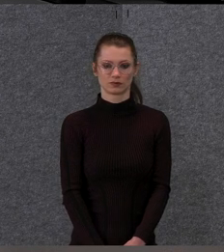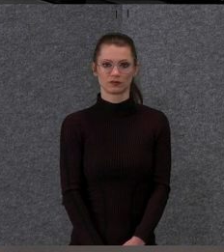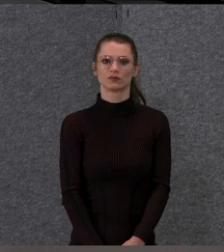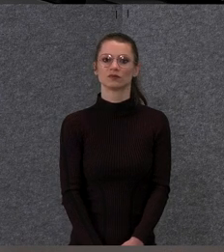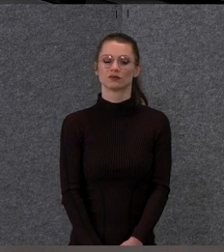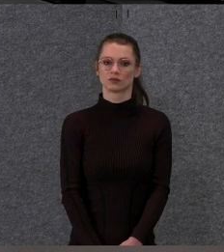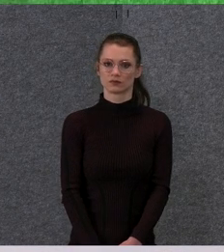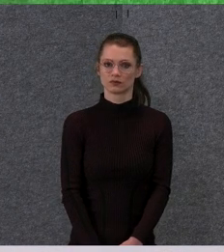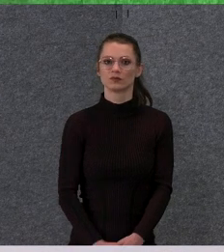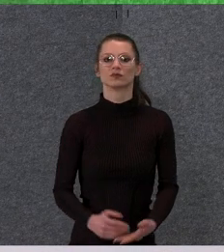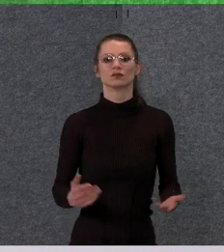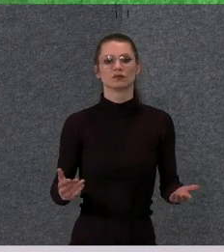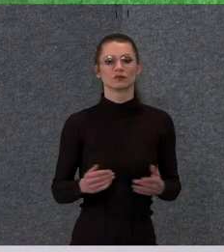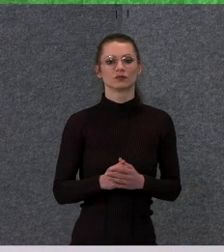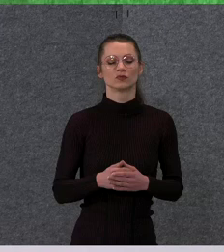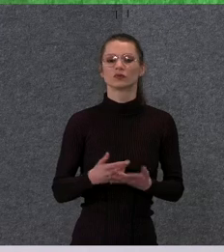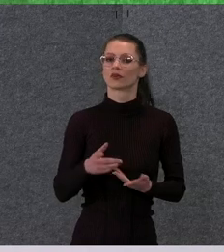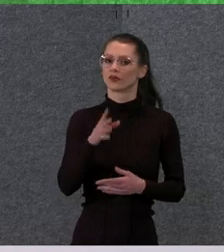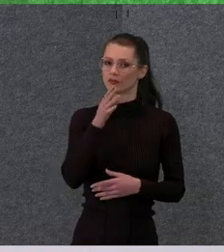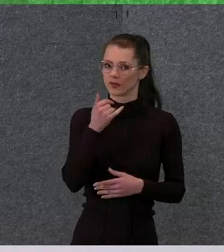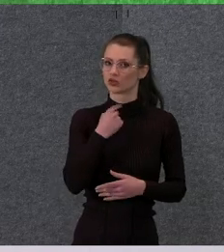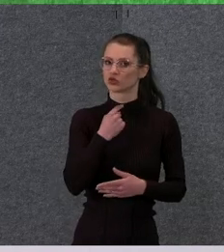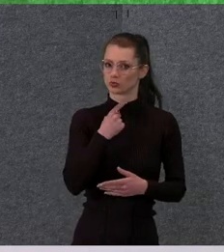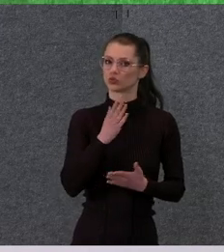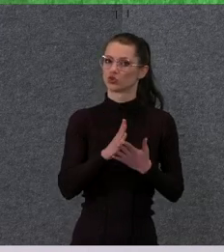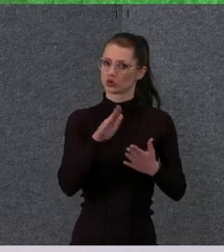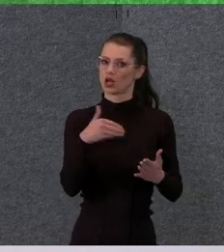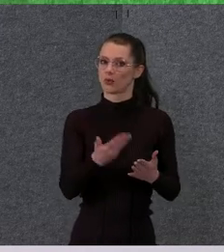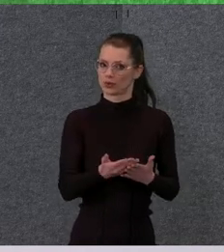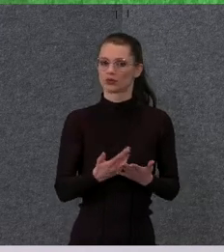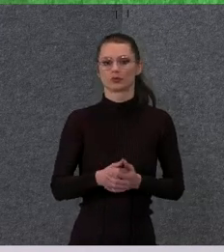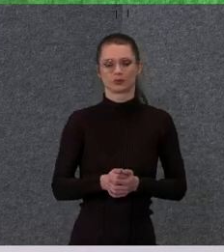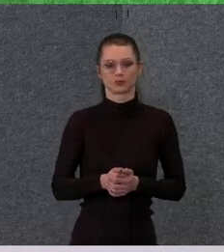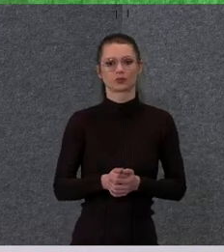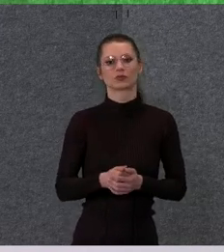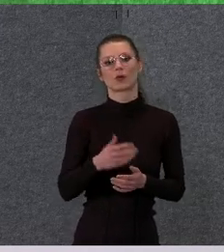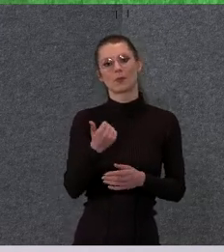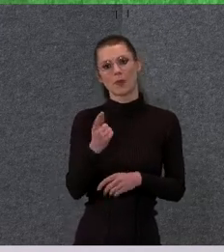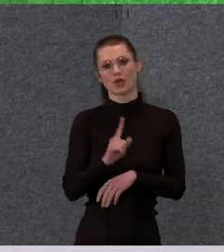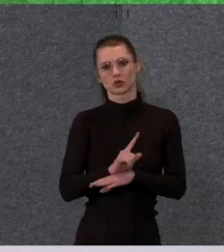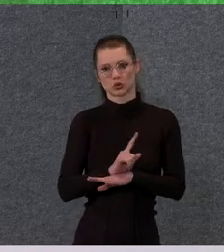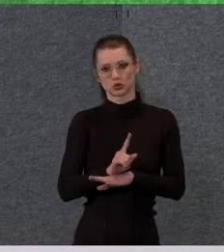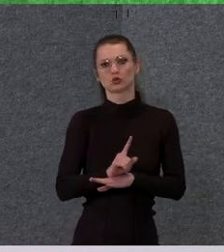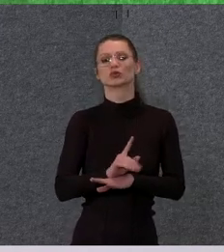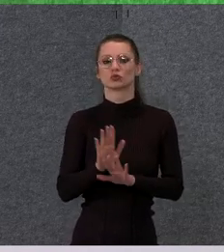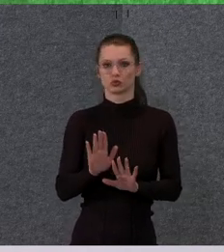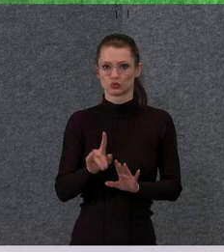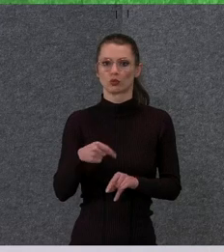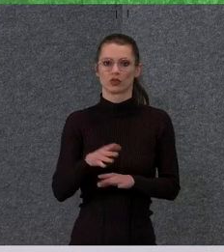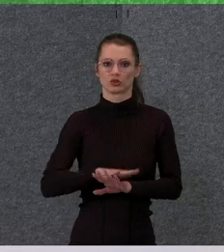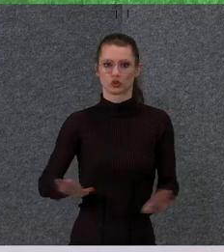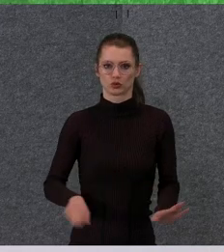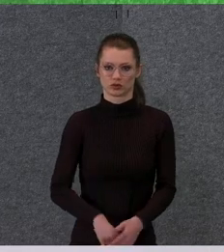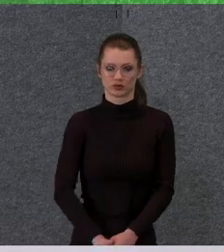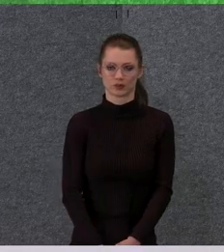So, es wurden schon eine ganze Zahl von Stimmen abgegeben. Wir möchten jetzt auch den letzten Nachzüglerinnen und Nachzügler noch ermöglichen, zu